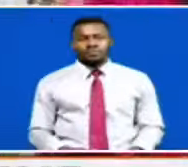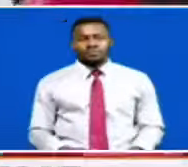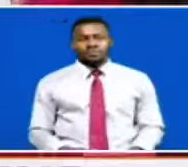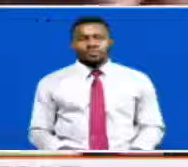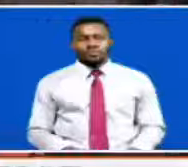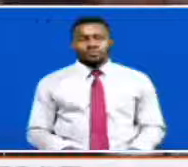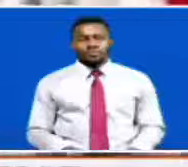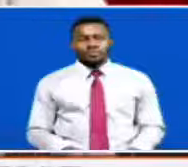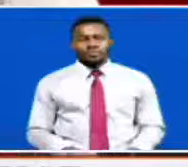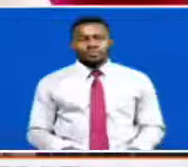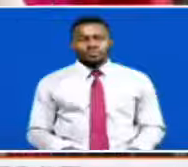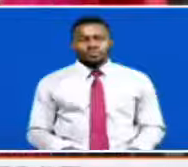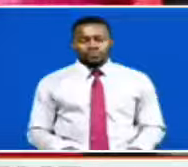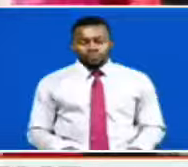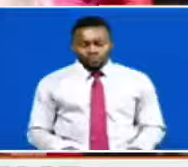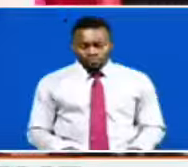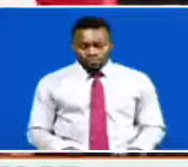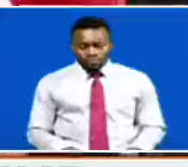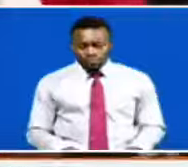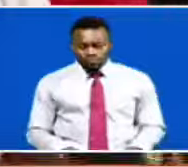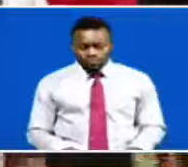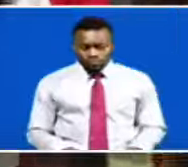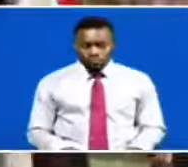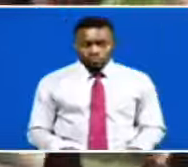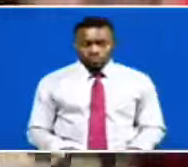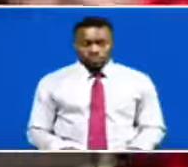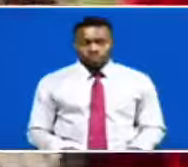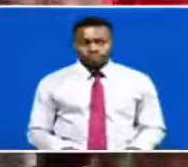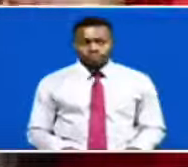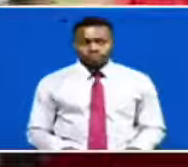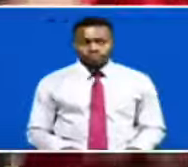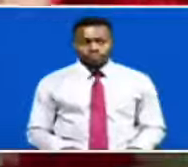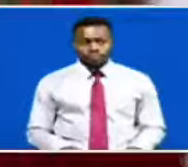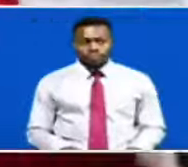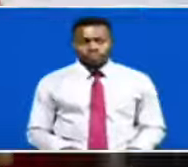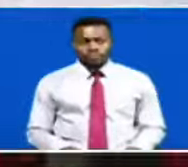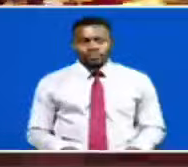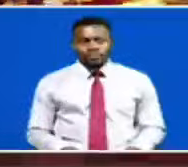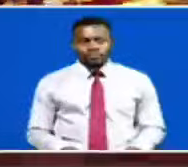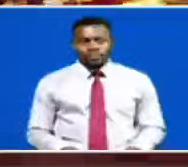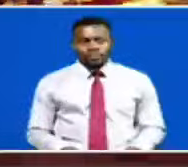Bramwell Bwire, KTN News, Kisumu. Kwingineko, Rais